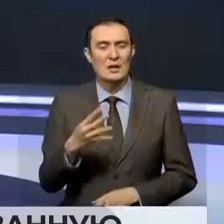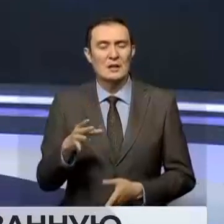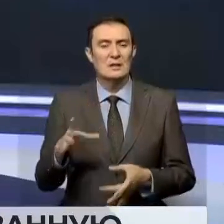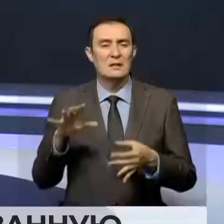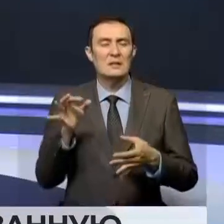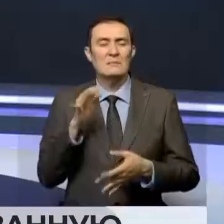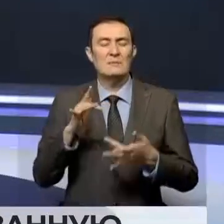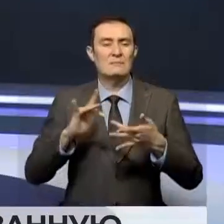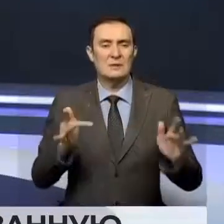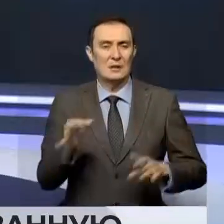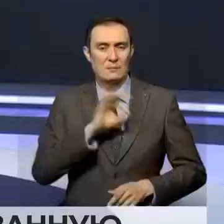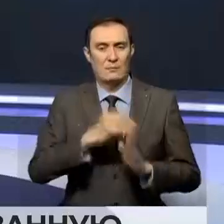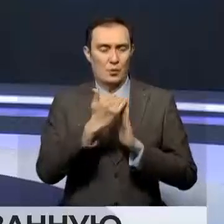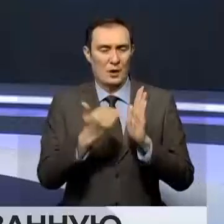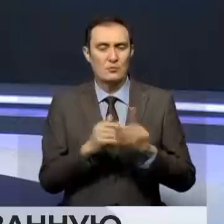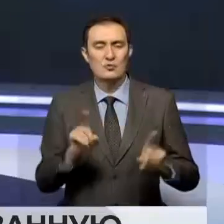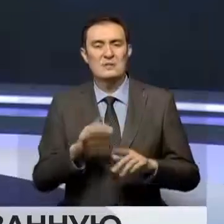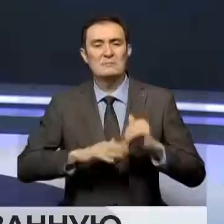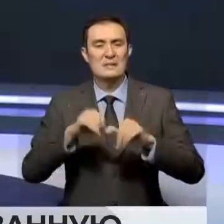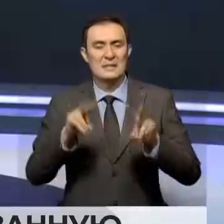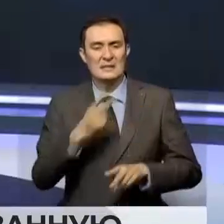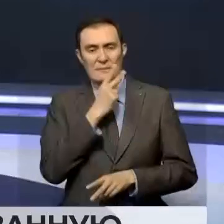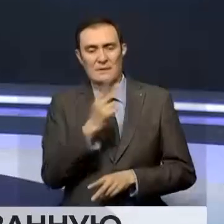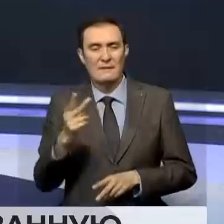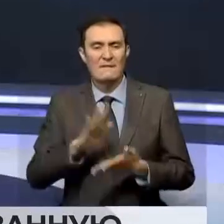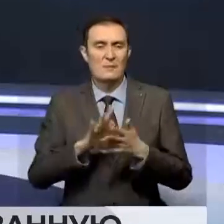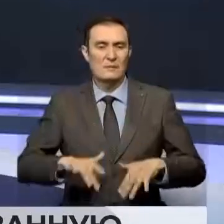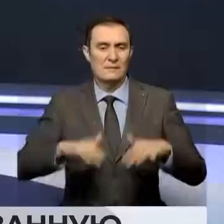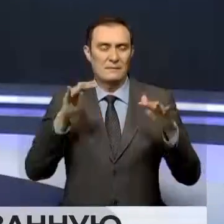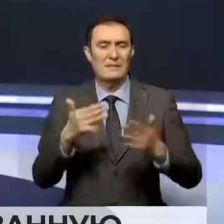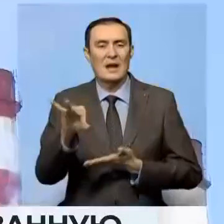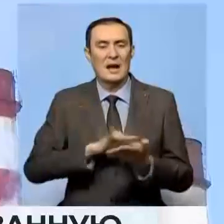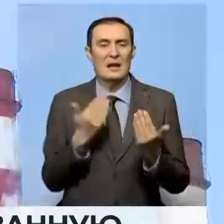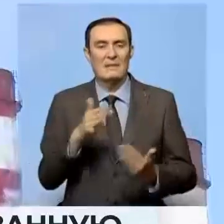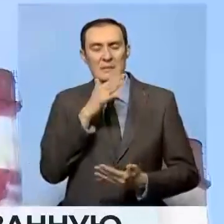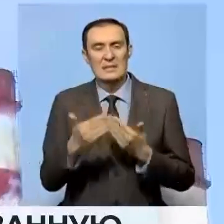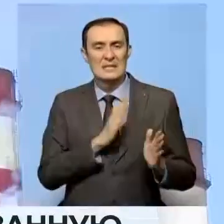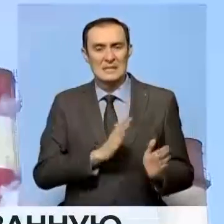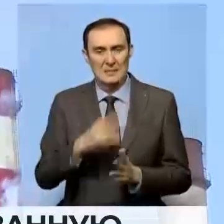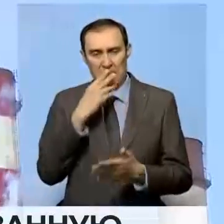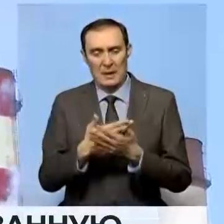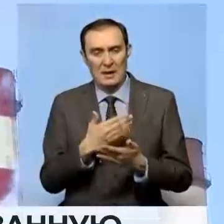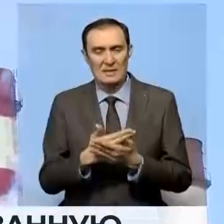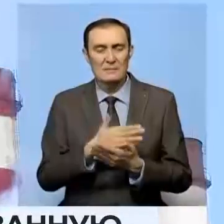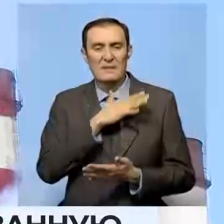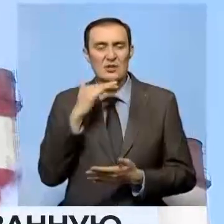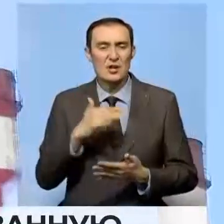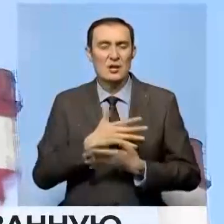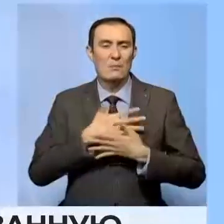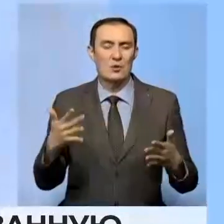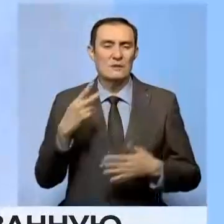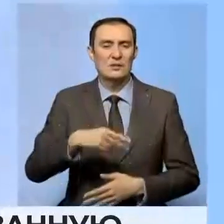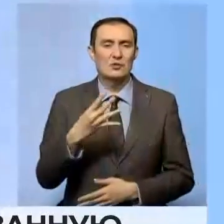к цифровой платформе она нужна чтобы специалисты могли отслеживать выбросы в режиме реального времени Если система показывает превышение более